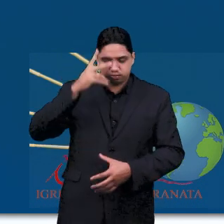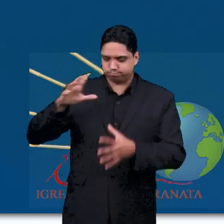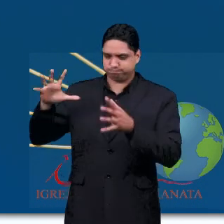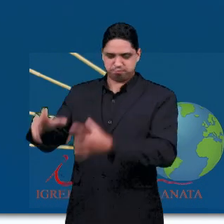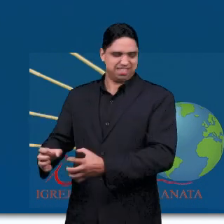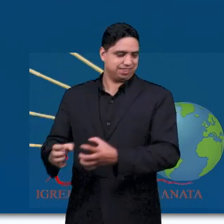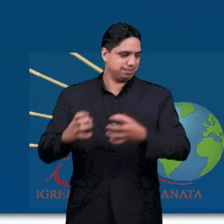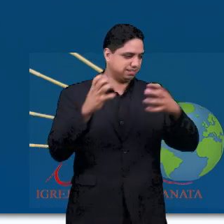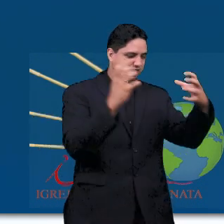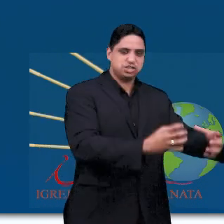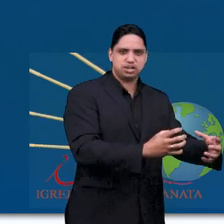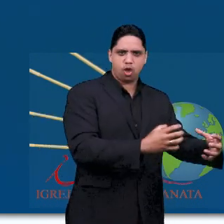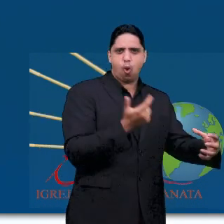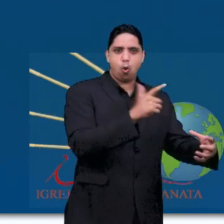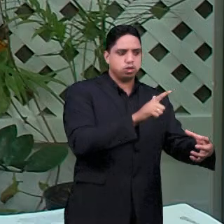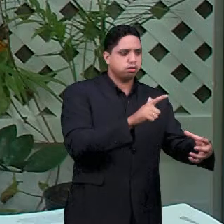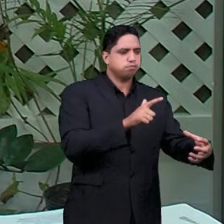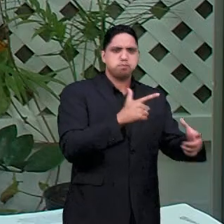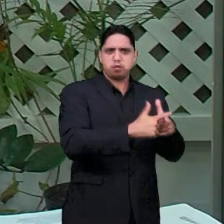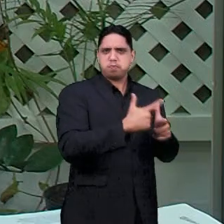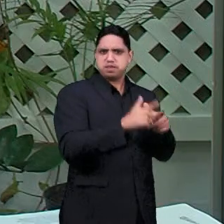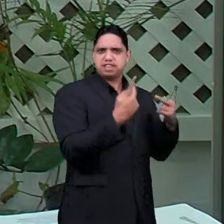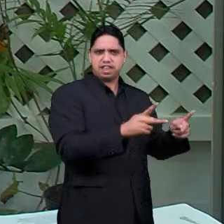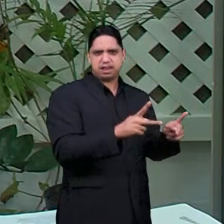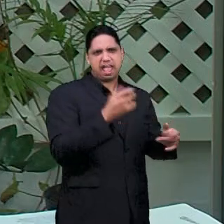enlève ceci. C'est son problème.